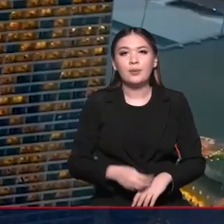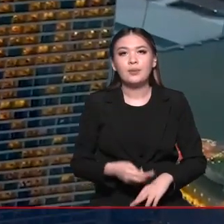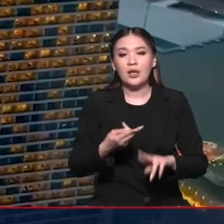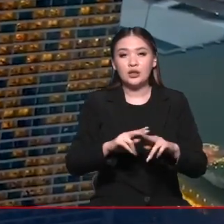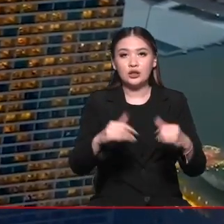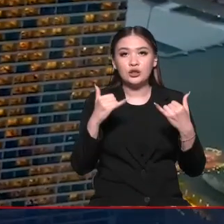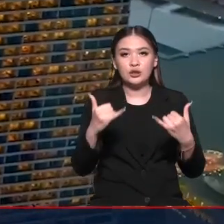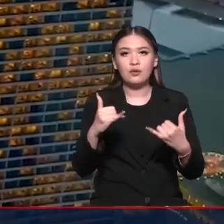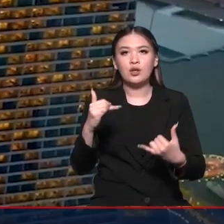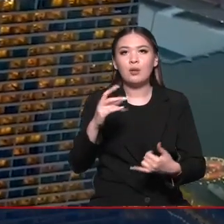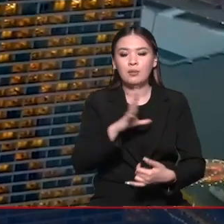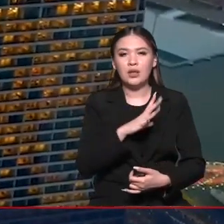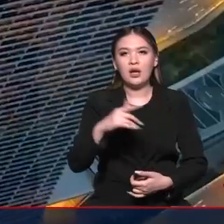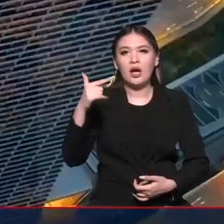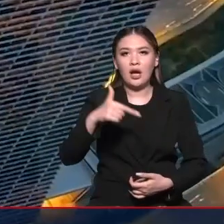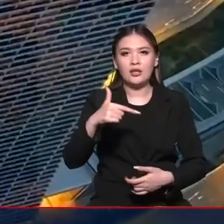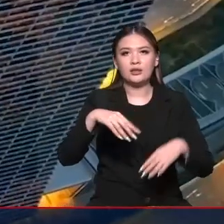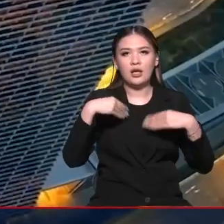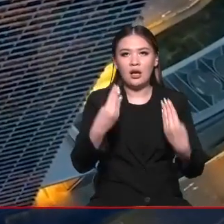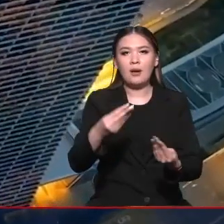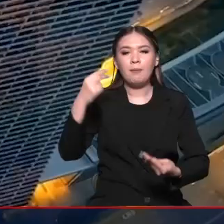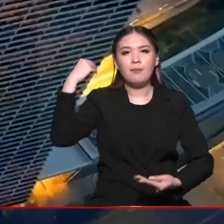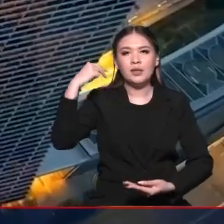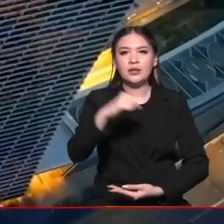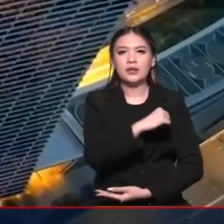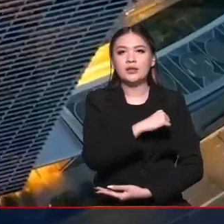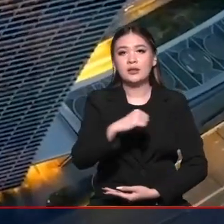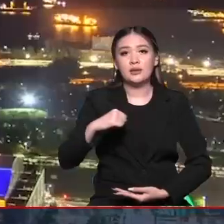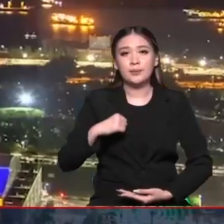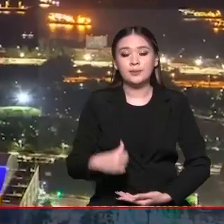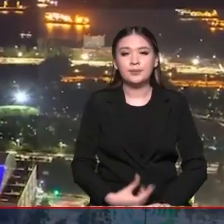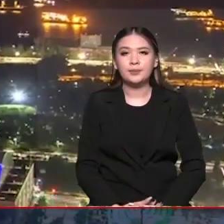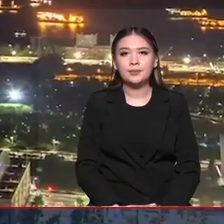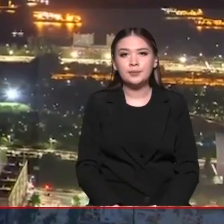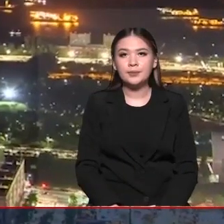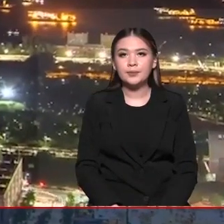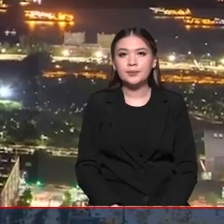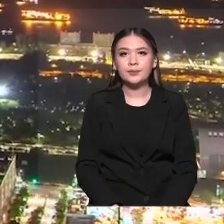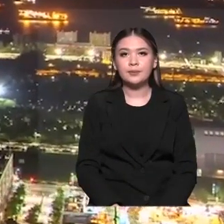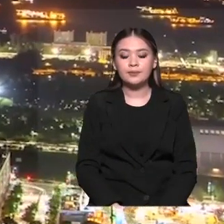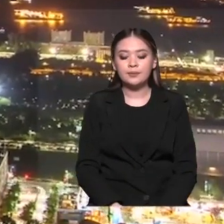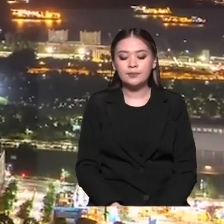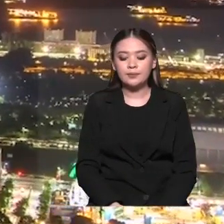сегодня гарантировал сам президент. Кунсая Курмет, Асылбек Куспанов, Алмат Миндебаев, Жбекжола, Сингапур.